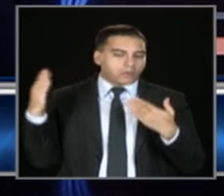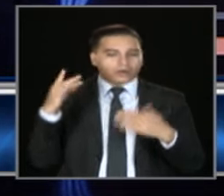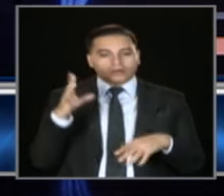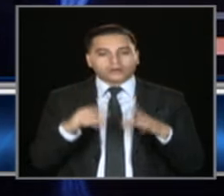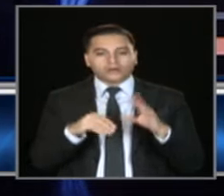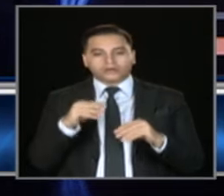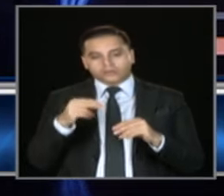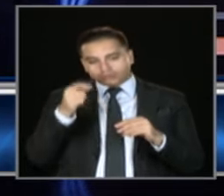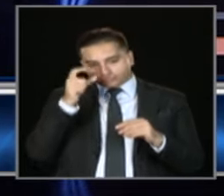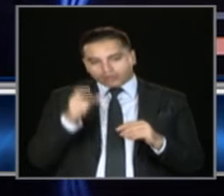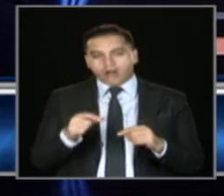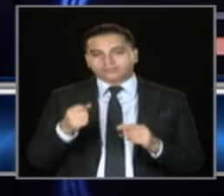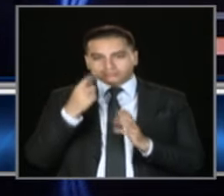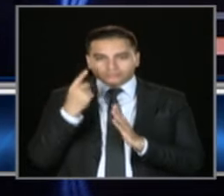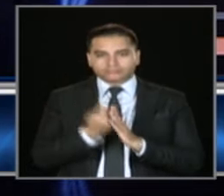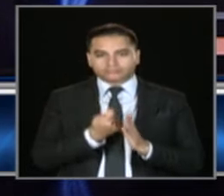وفاضل 7 ثواني